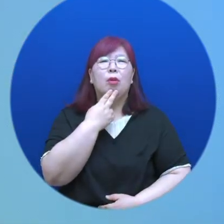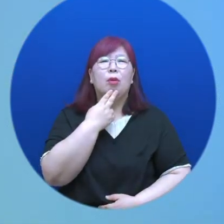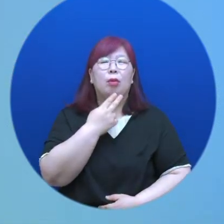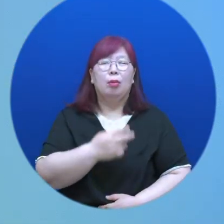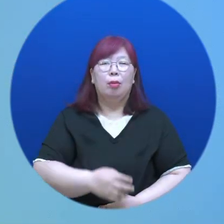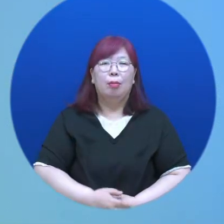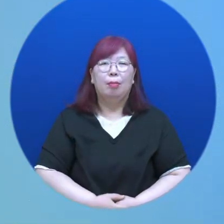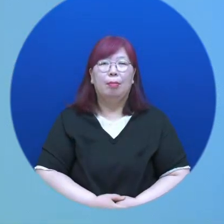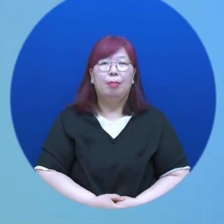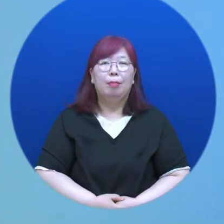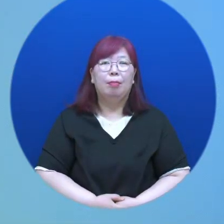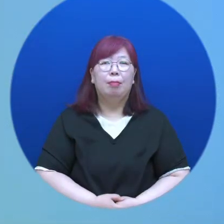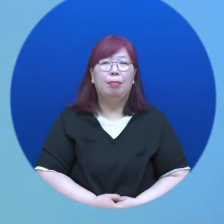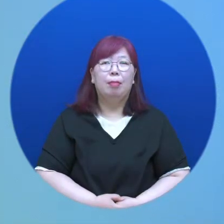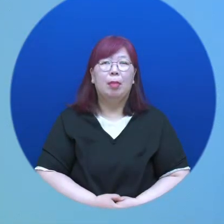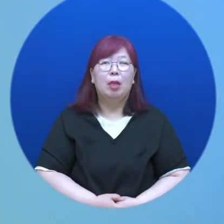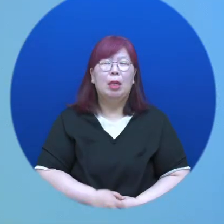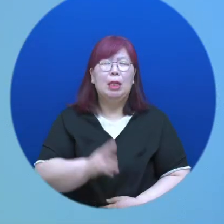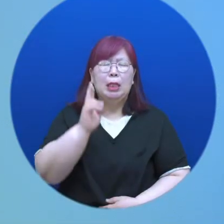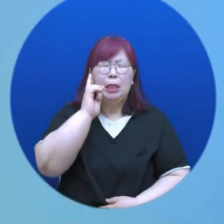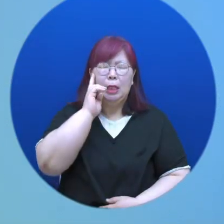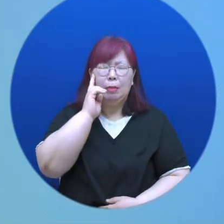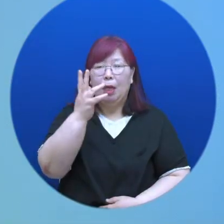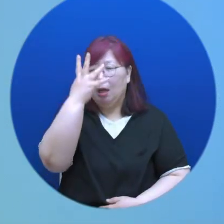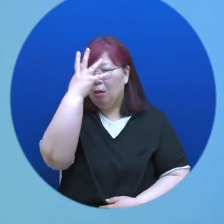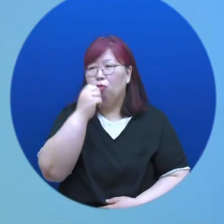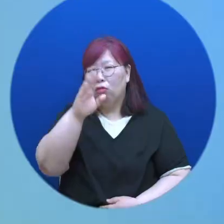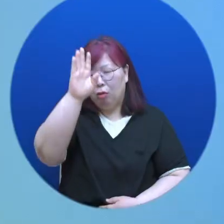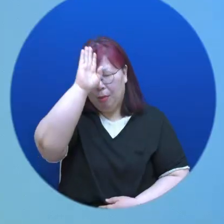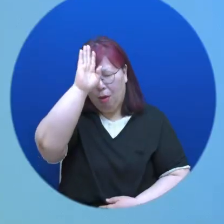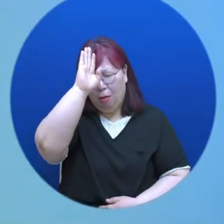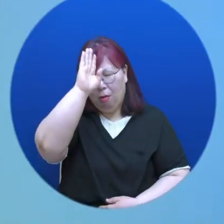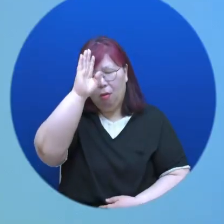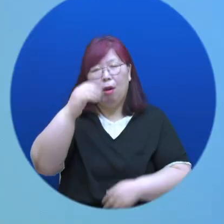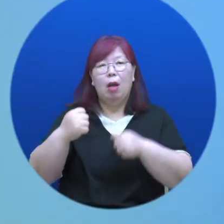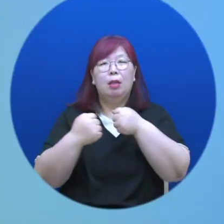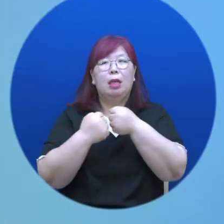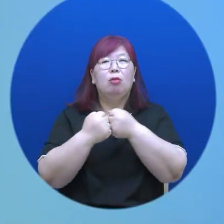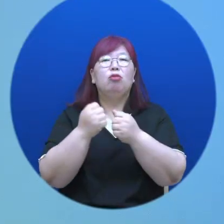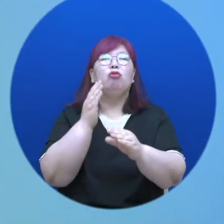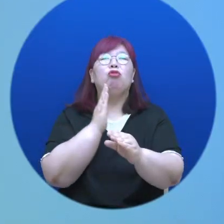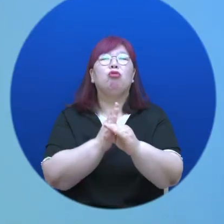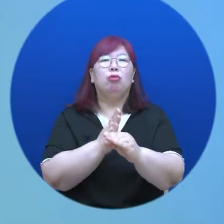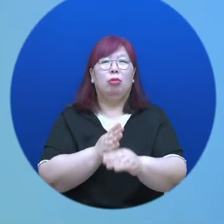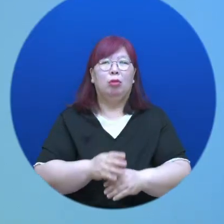그리고는요, 심각한 우울증과 싸우고 있답니다.